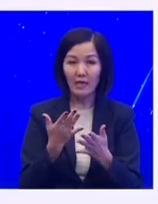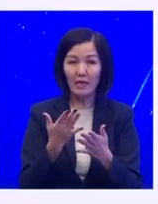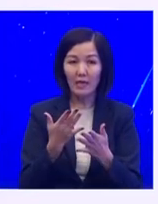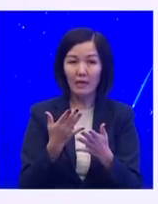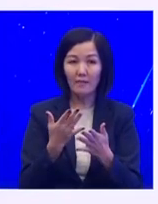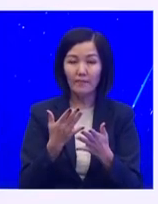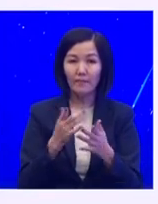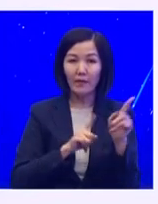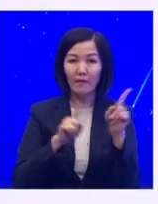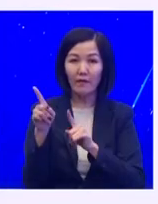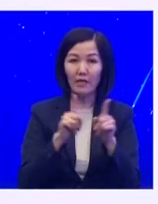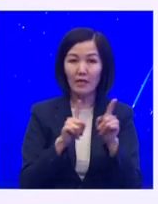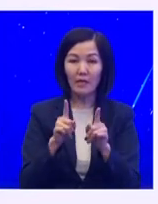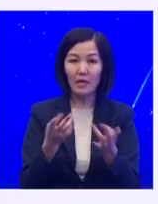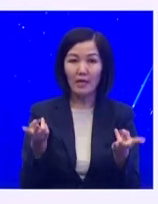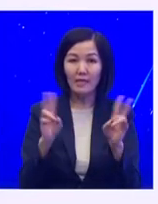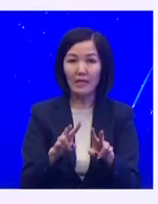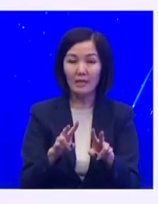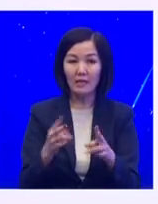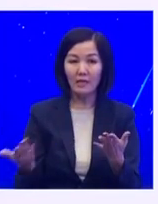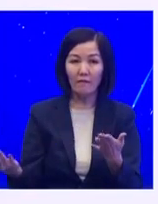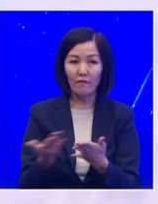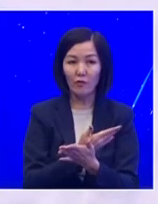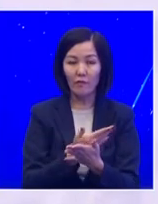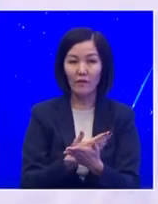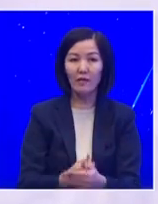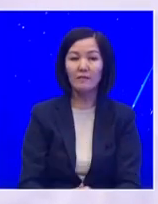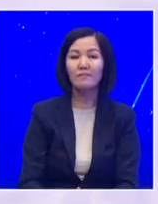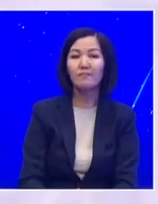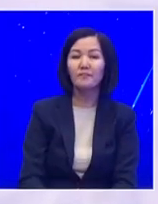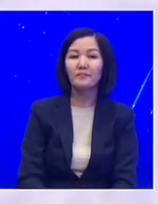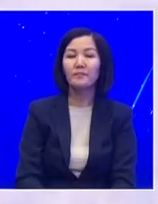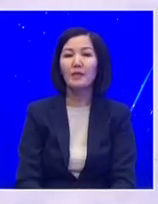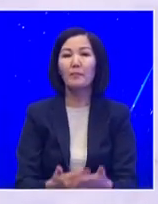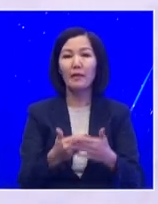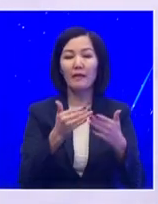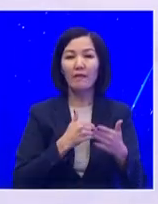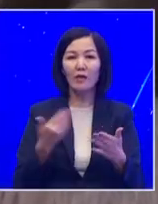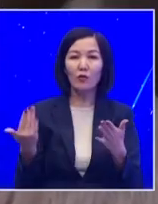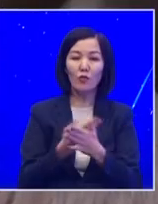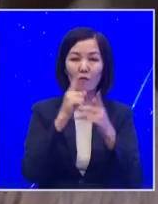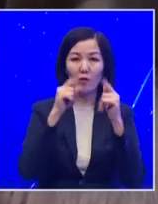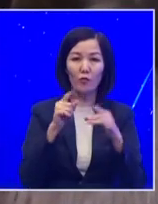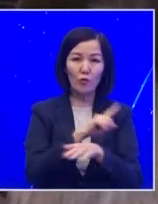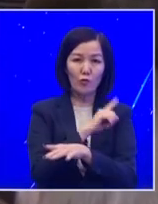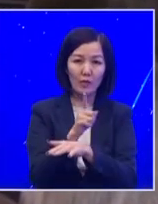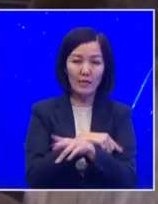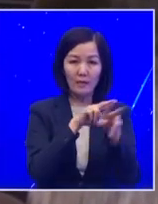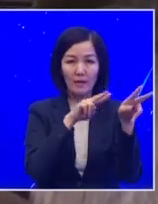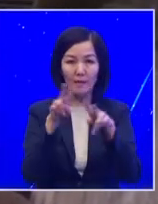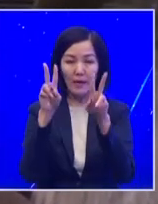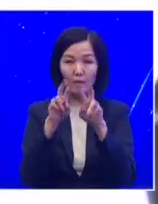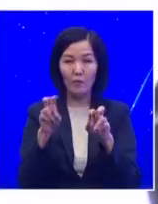от остатков вырубки, сборные елки, то есть. Защиту лесов в преддверии Нового года усиливают повсеместно. Проводятся патрули